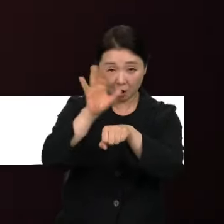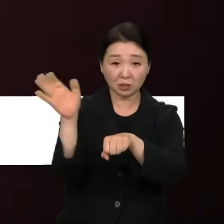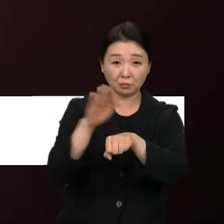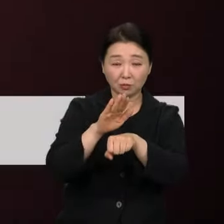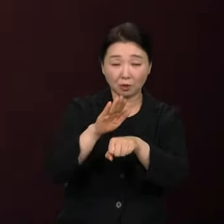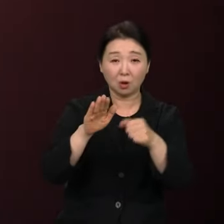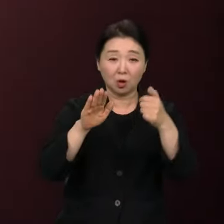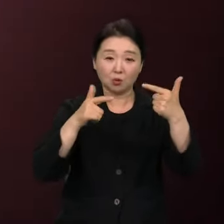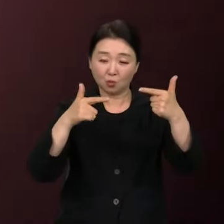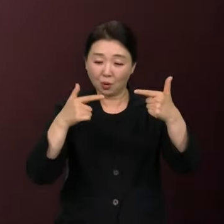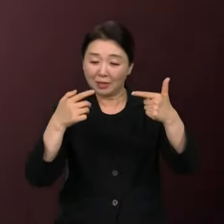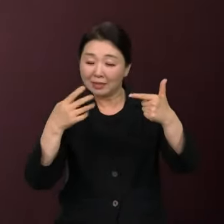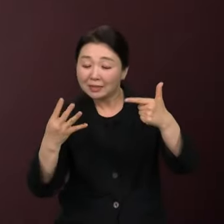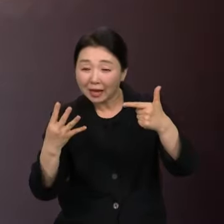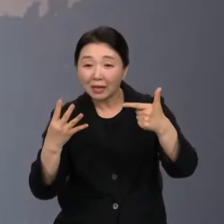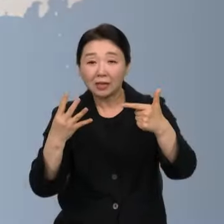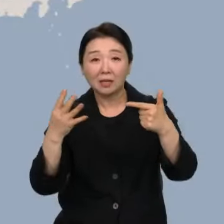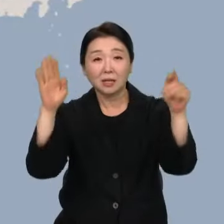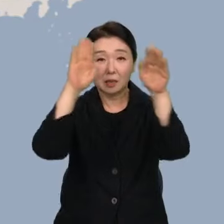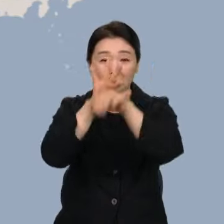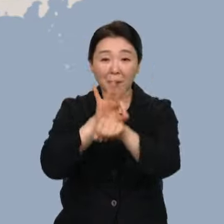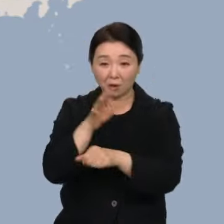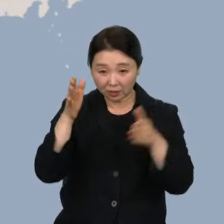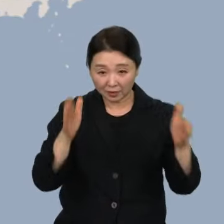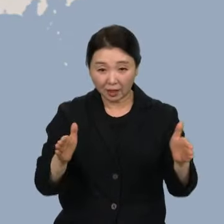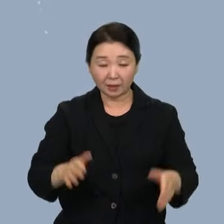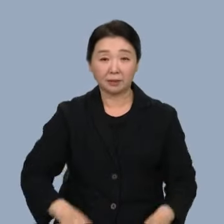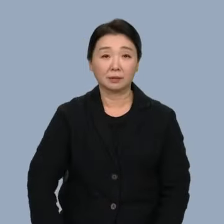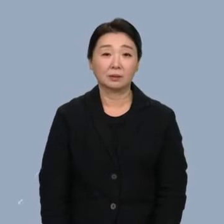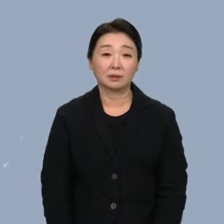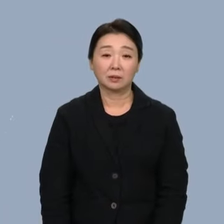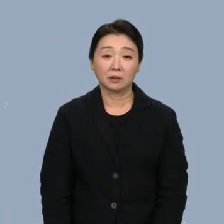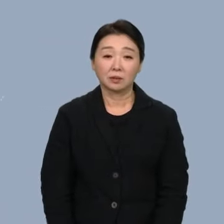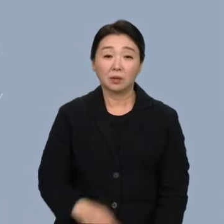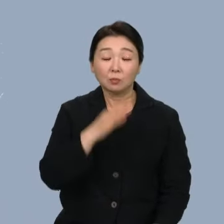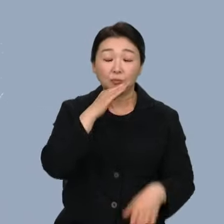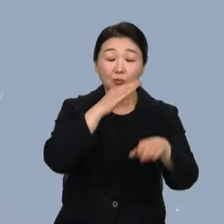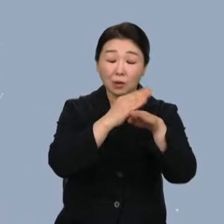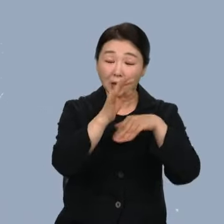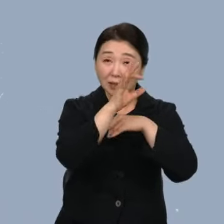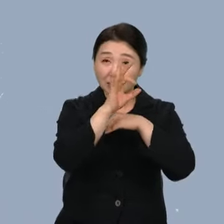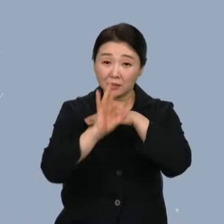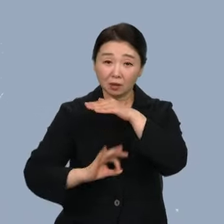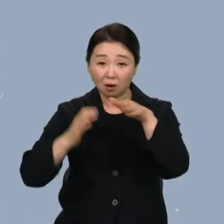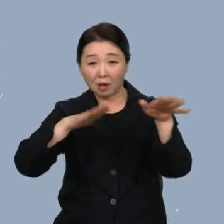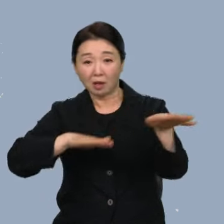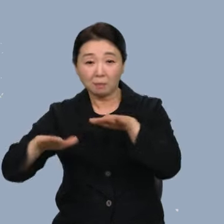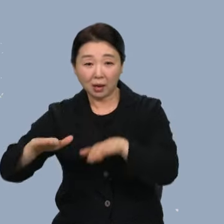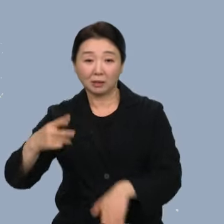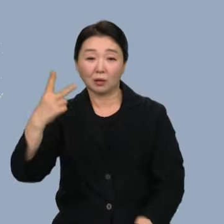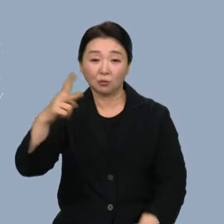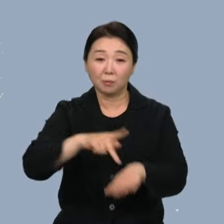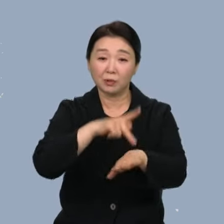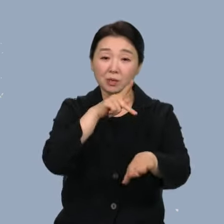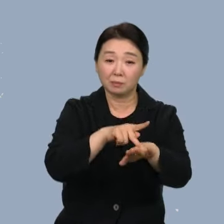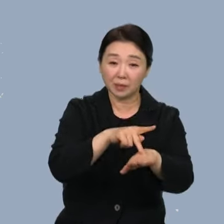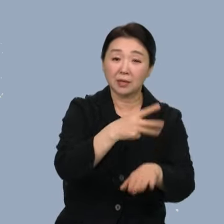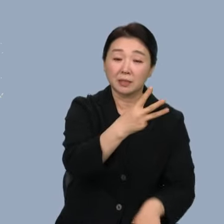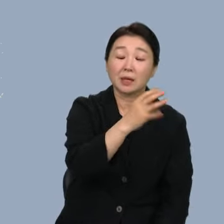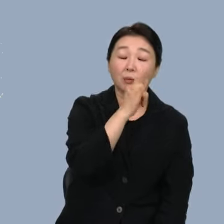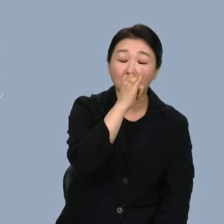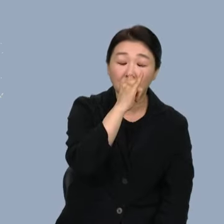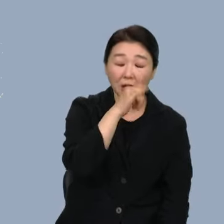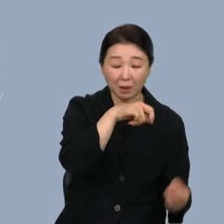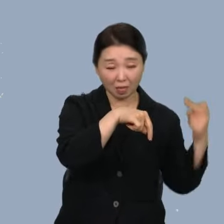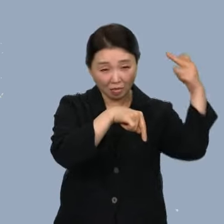다음 달 4일 0시 사이입니다. 북한은 서해상 두 곳과 필리핀 동쪽 태평양상 한 곳 등 세 곳에 낙하물이